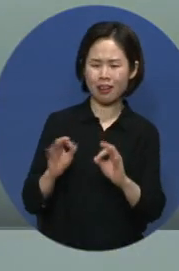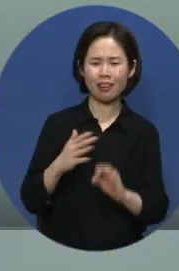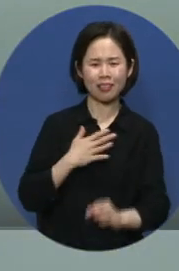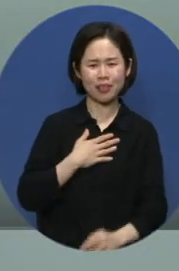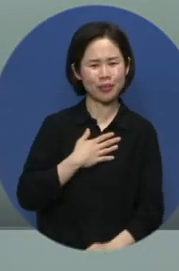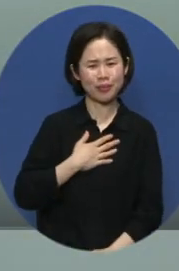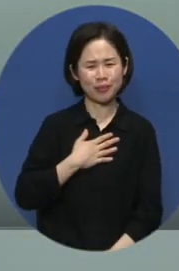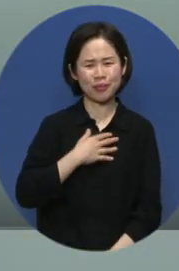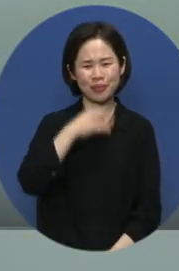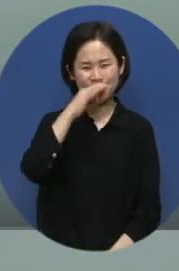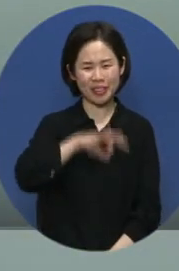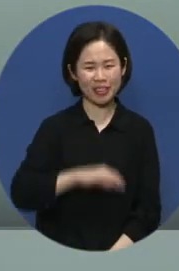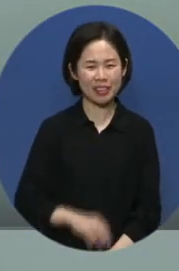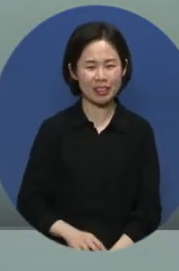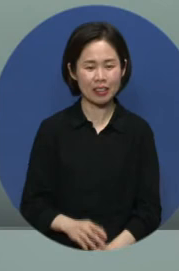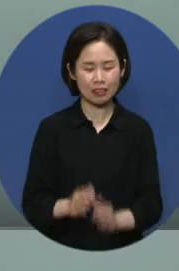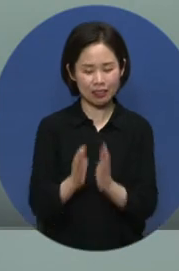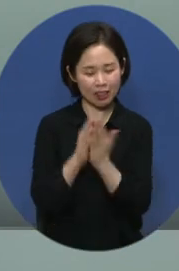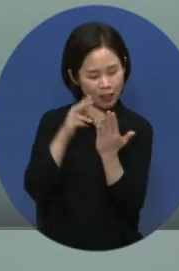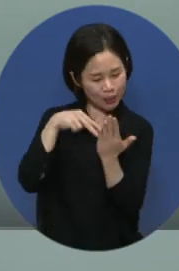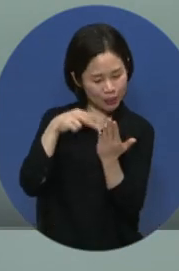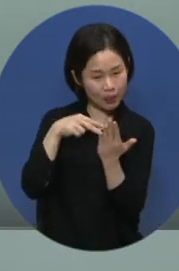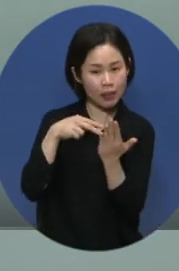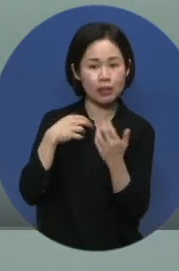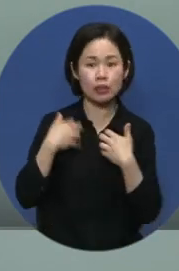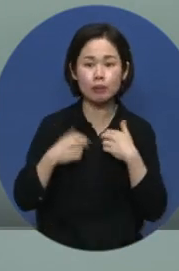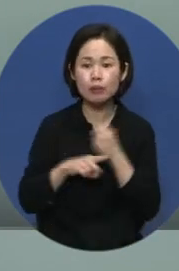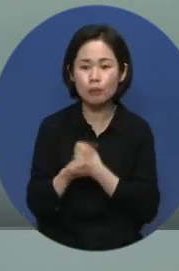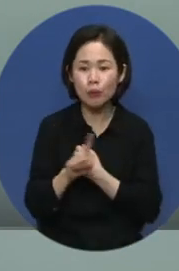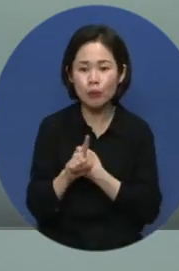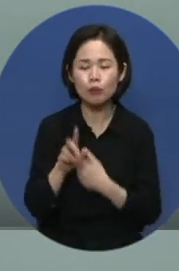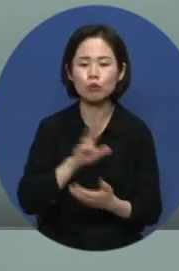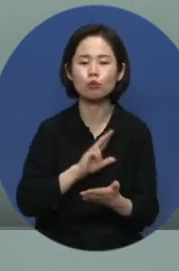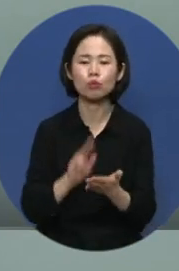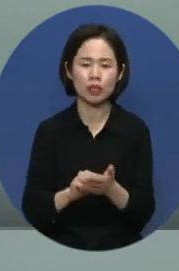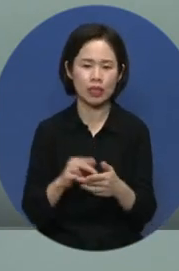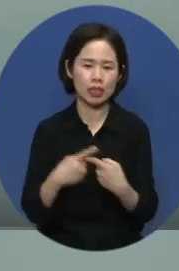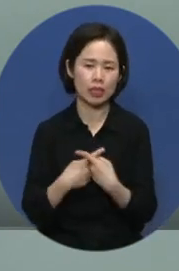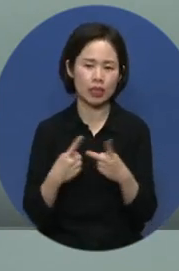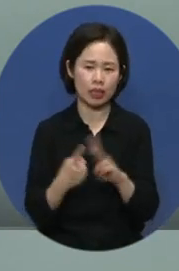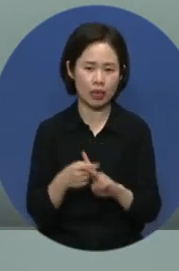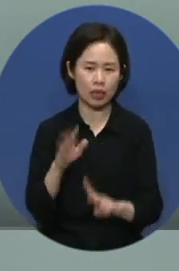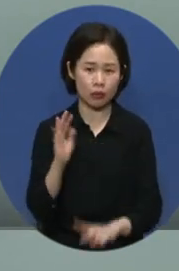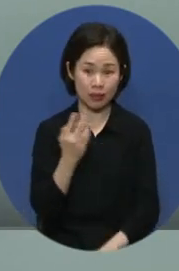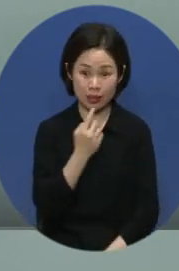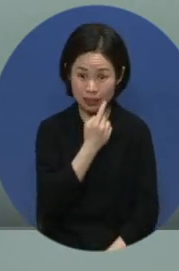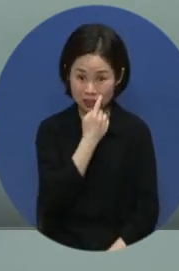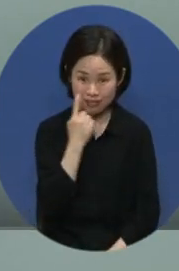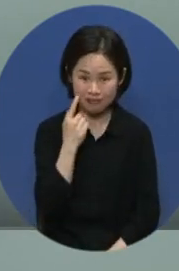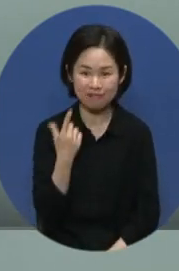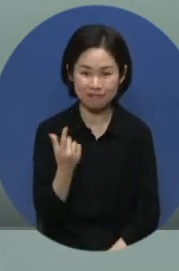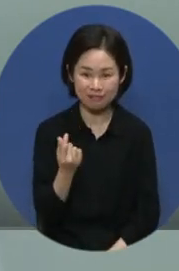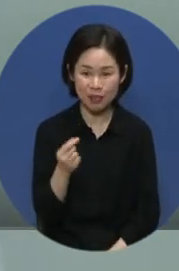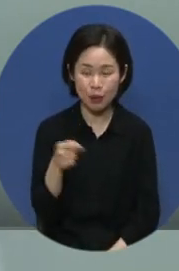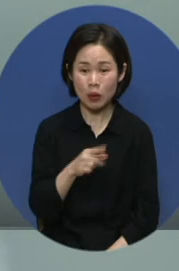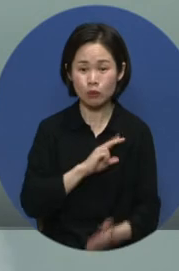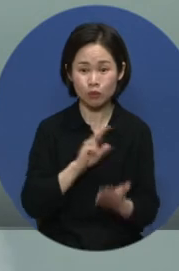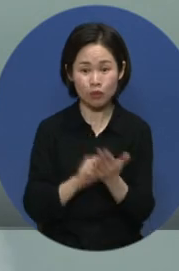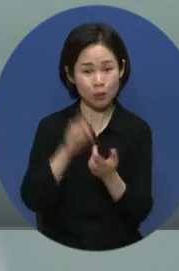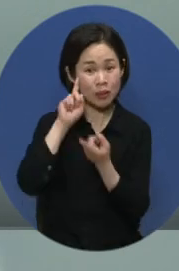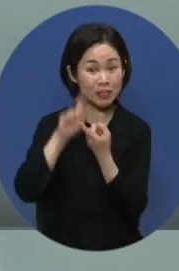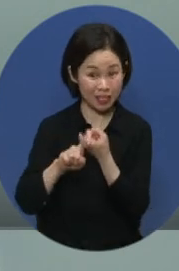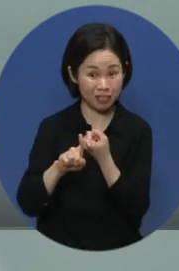어쨌든 재밌다는 건 그 주제가 이해가 되고 그것에 대한 관심이 생긴다는 것